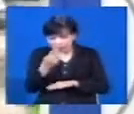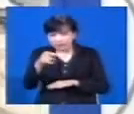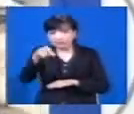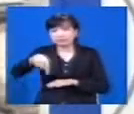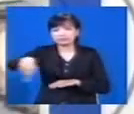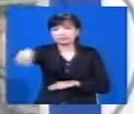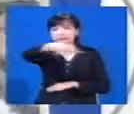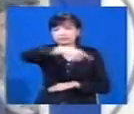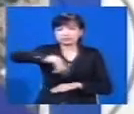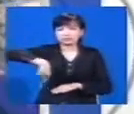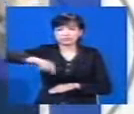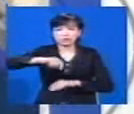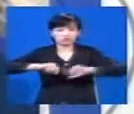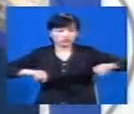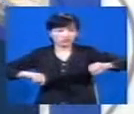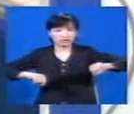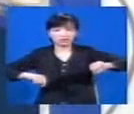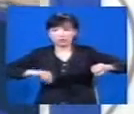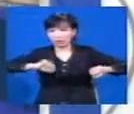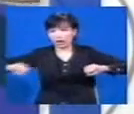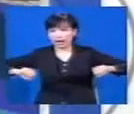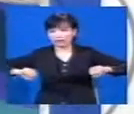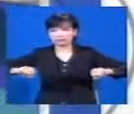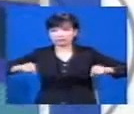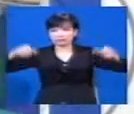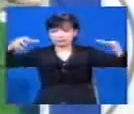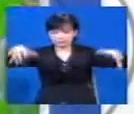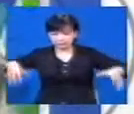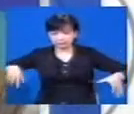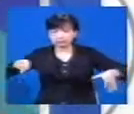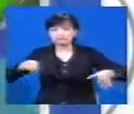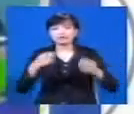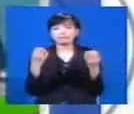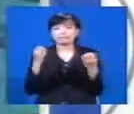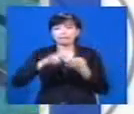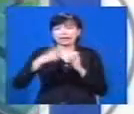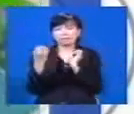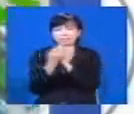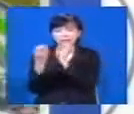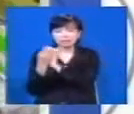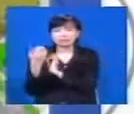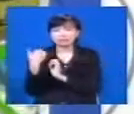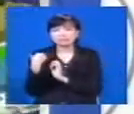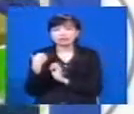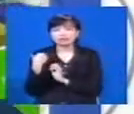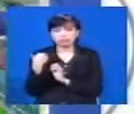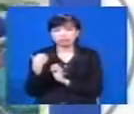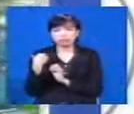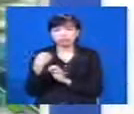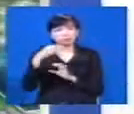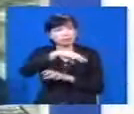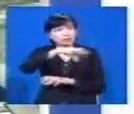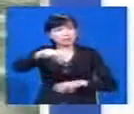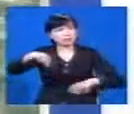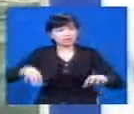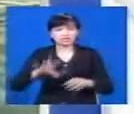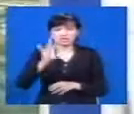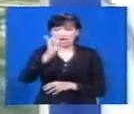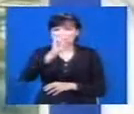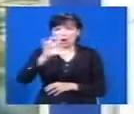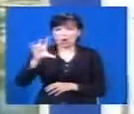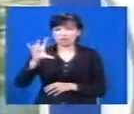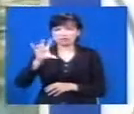ครฝั่งซ้ายกับฝั่งขวานะครับปัญหาที่เกิดขึ้นก็คือ ที่นั่นก็หลายร้อยหลาย ครับประมาณ700โรงครับมูลค่า